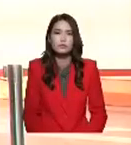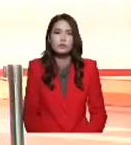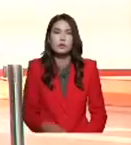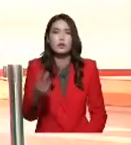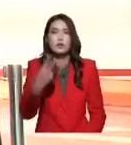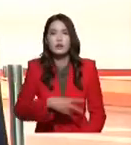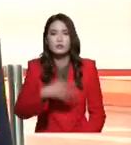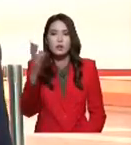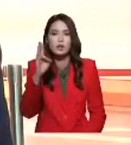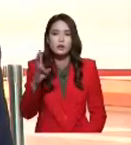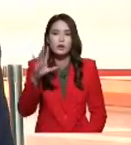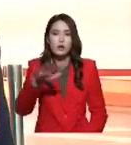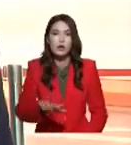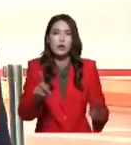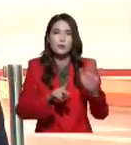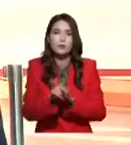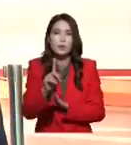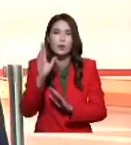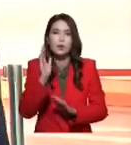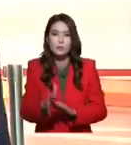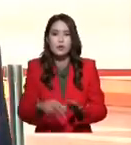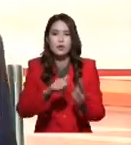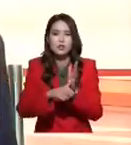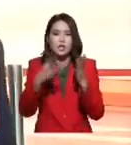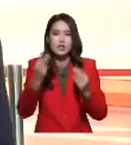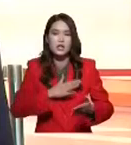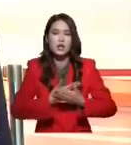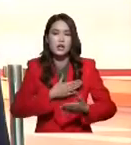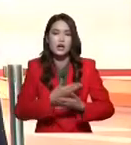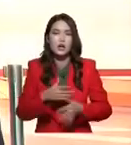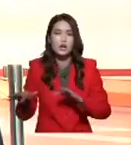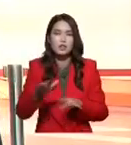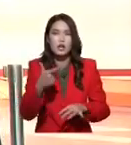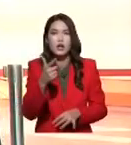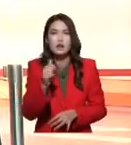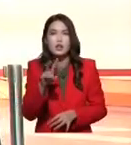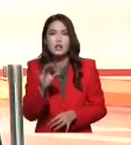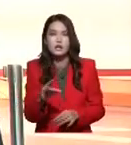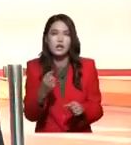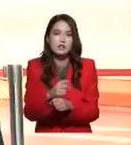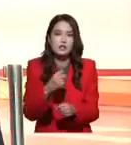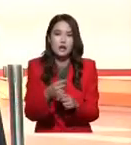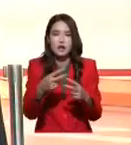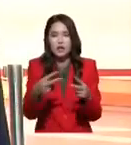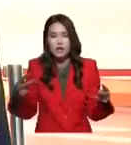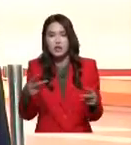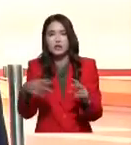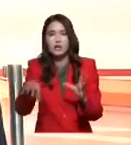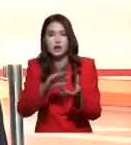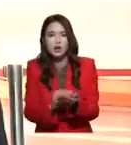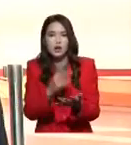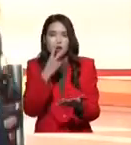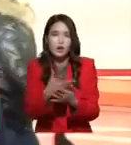25 ноября стартует международная кампания «16 дней активных действий против гендерного насилия». Она направлена на то, чтобы все неправительственные